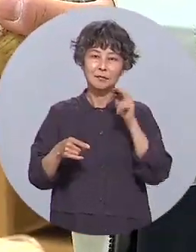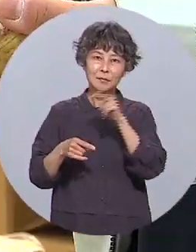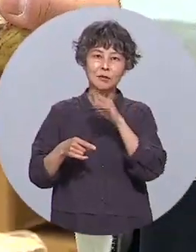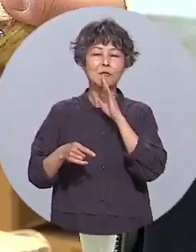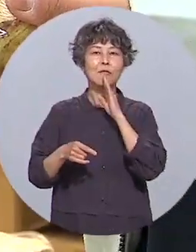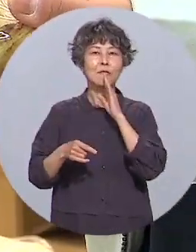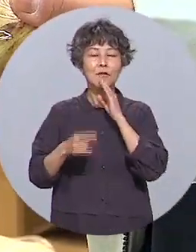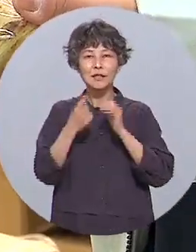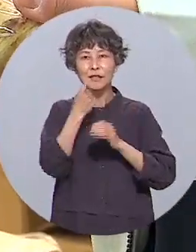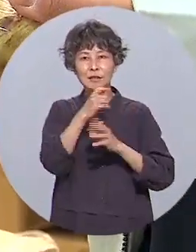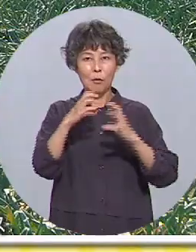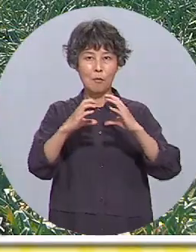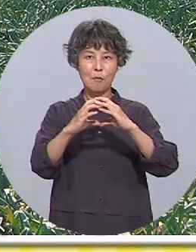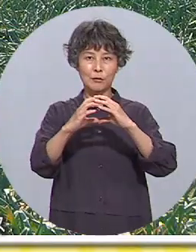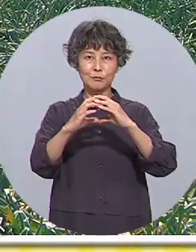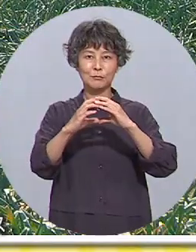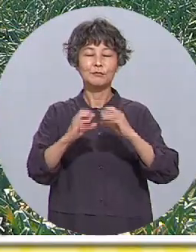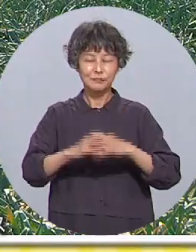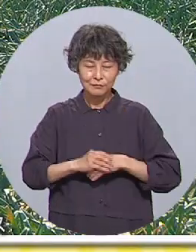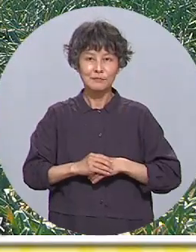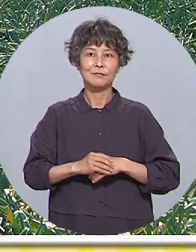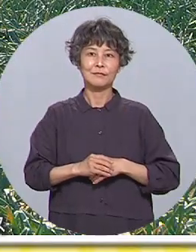いです ね、 ですね。